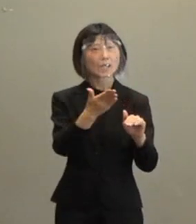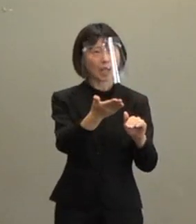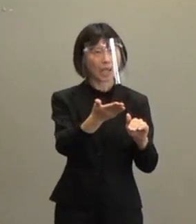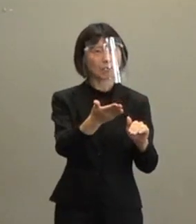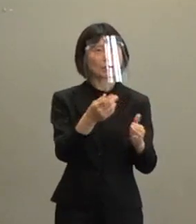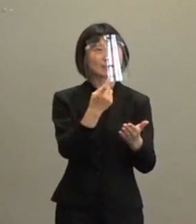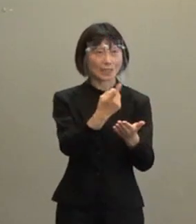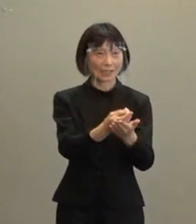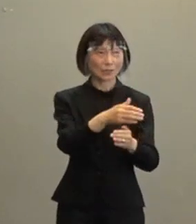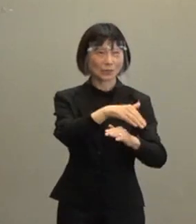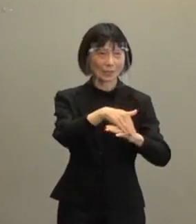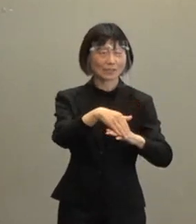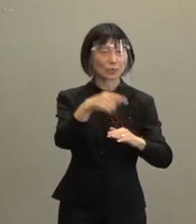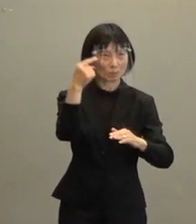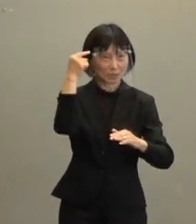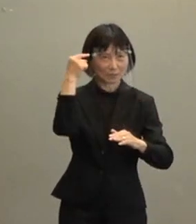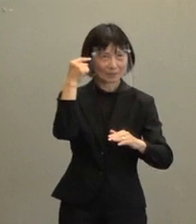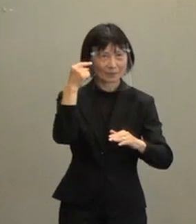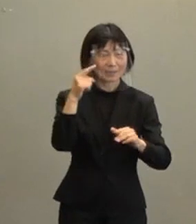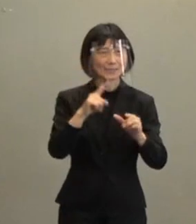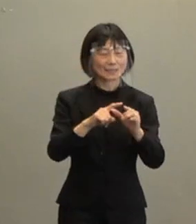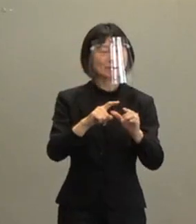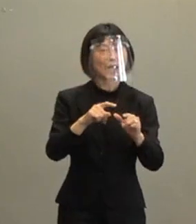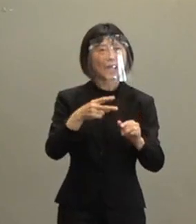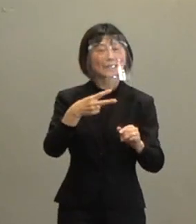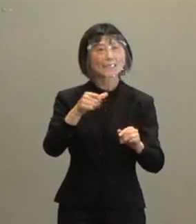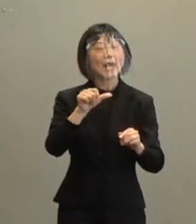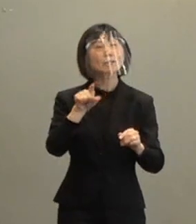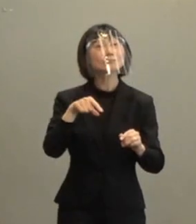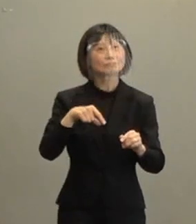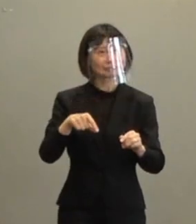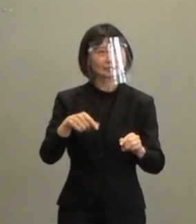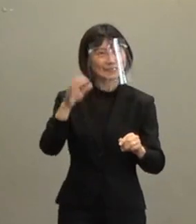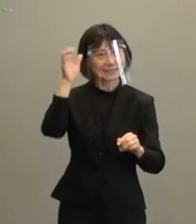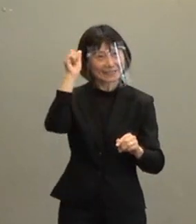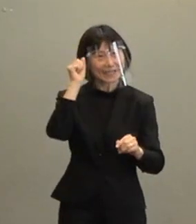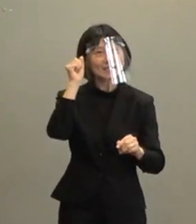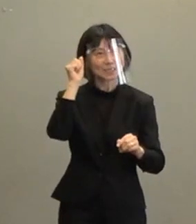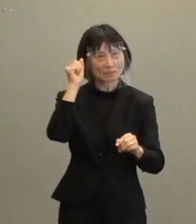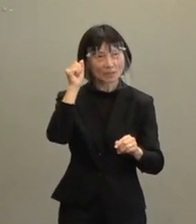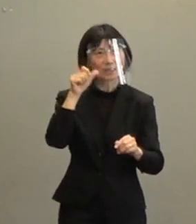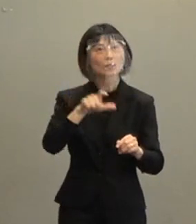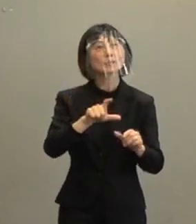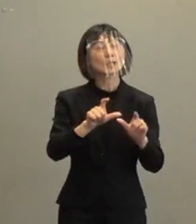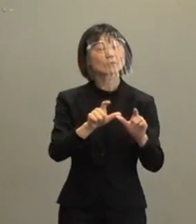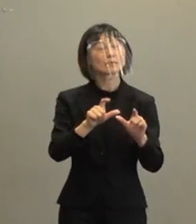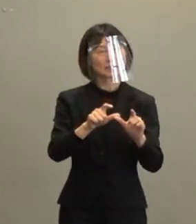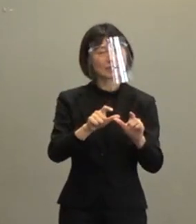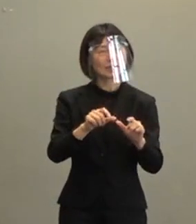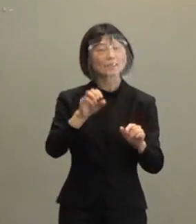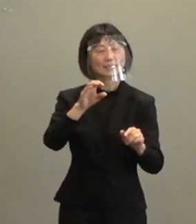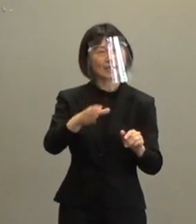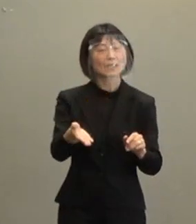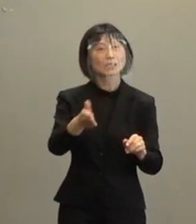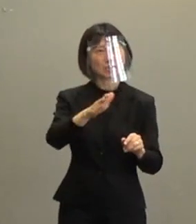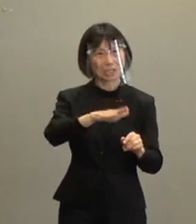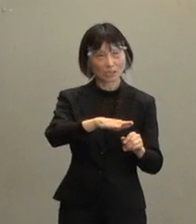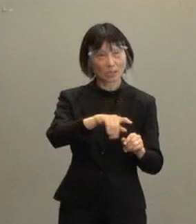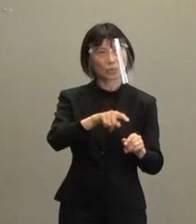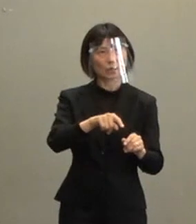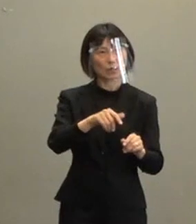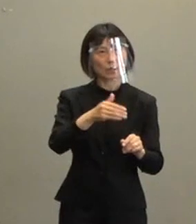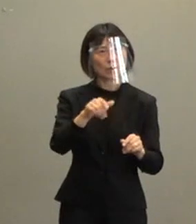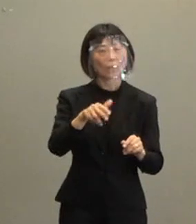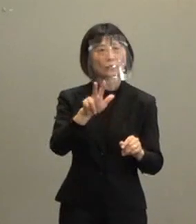定だと思うんですけども、改めて前夜にこの記念すべきゴールデンスタイルが設置されることへの、期待感といいますか、あとはゴールデンスタイ